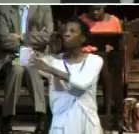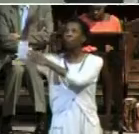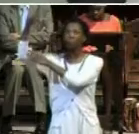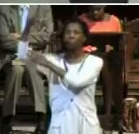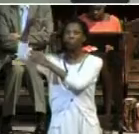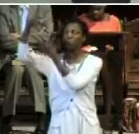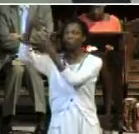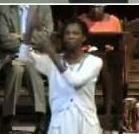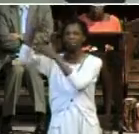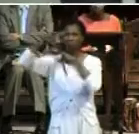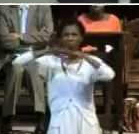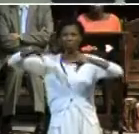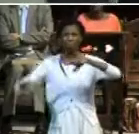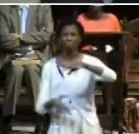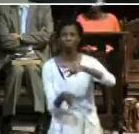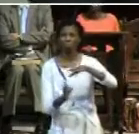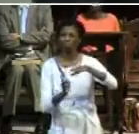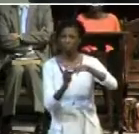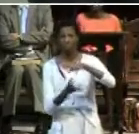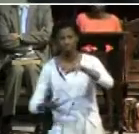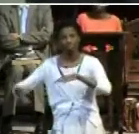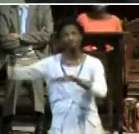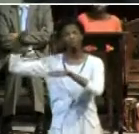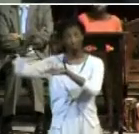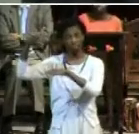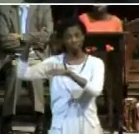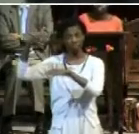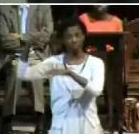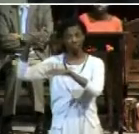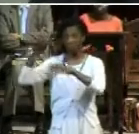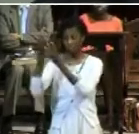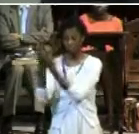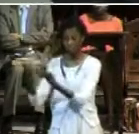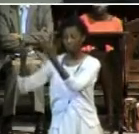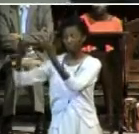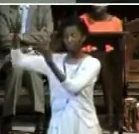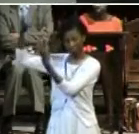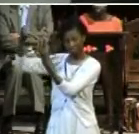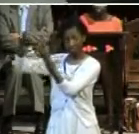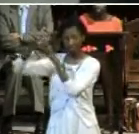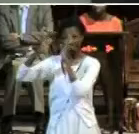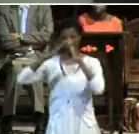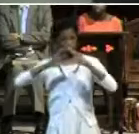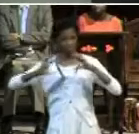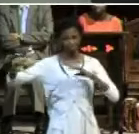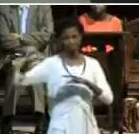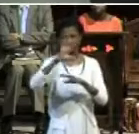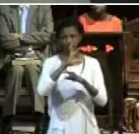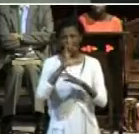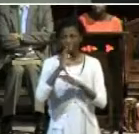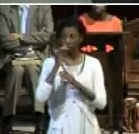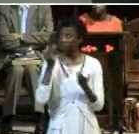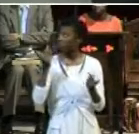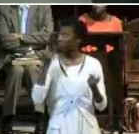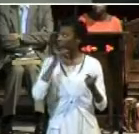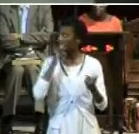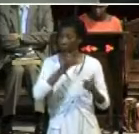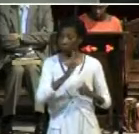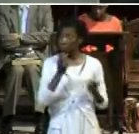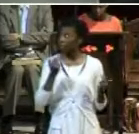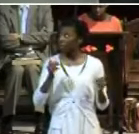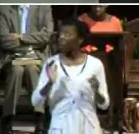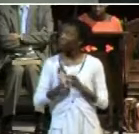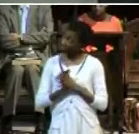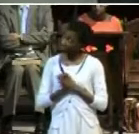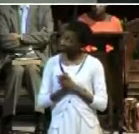pour la mettre sous un boisseau, mais on la met sur le porte-lampe. Je ne vais pas trop vite, Myrna? Ça